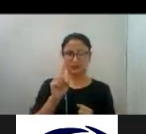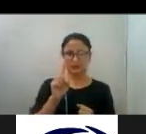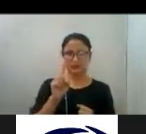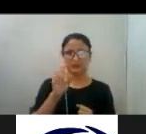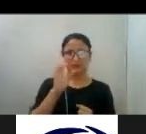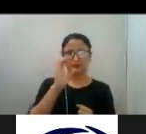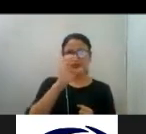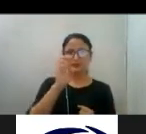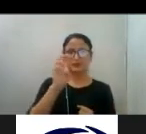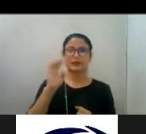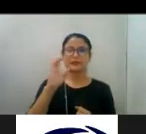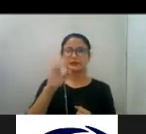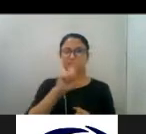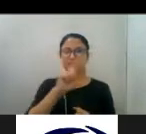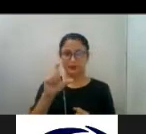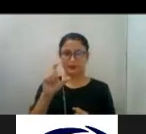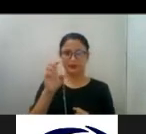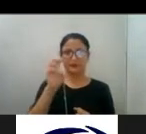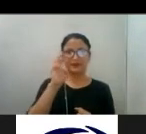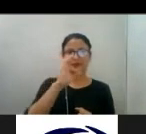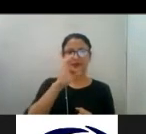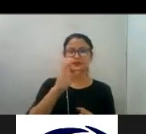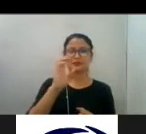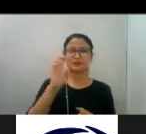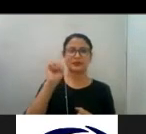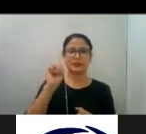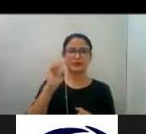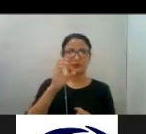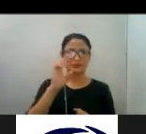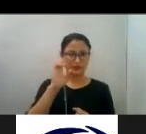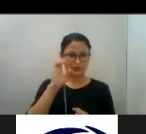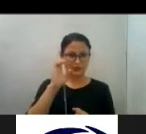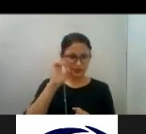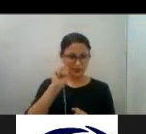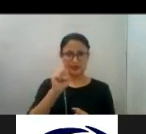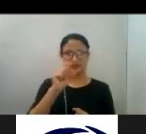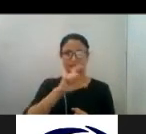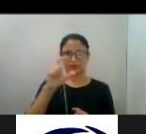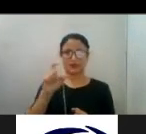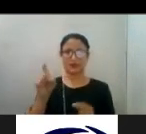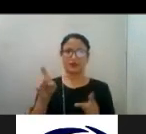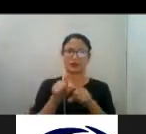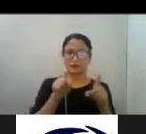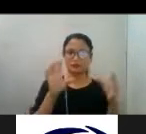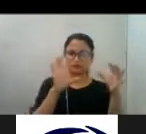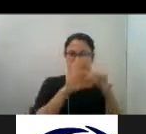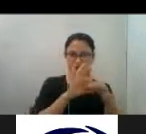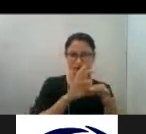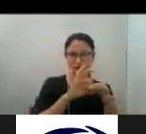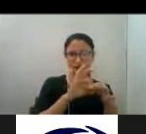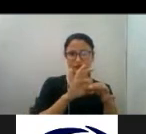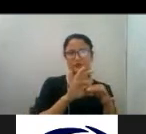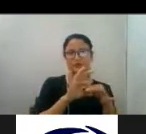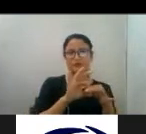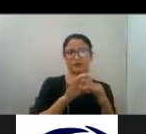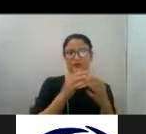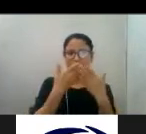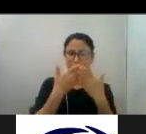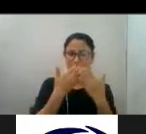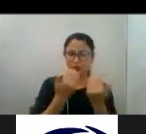नेपाल, सिएमसिएस नेपाल र एपरोनले संयुक्त रूपमा एउटा अध्ययन गरेको